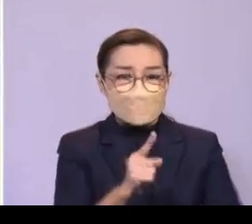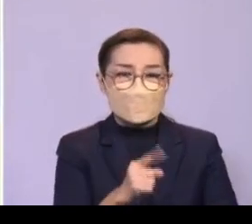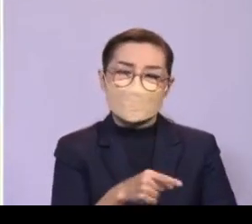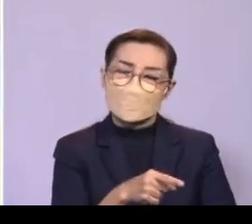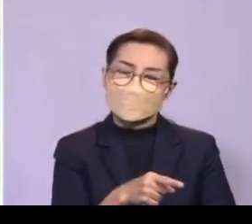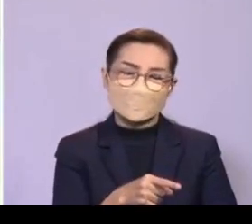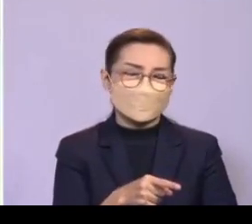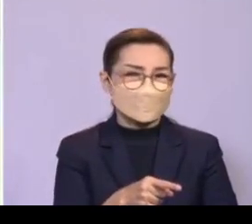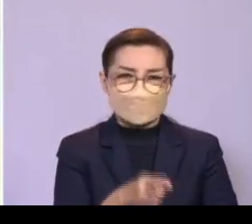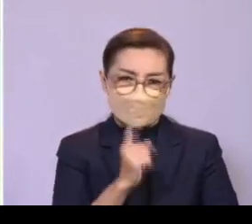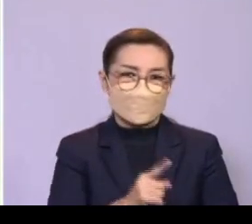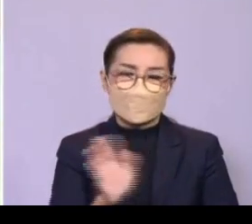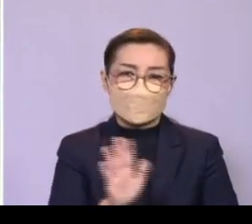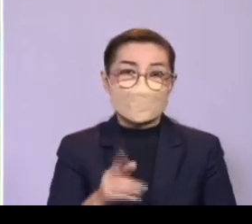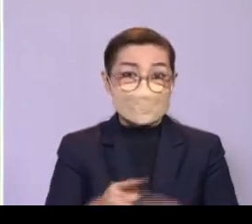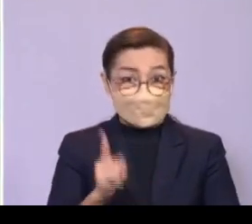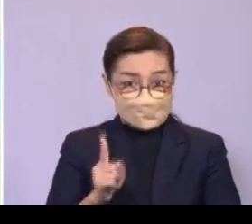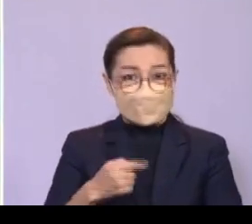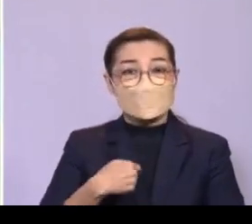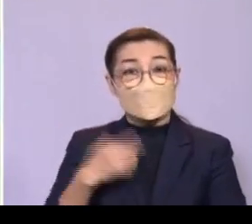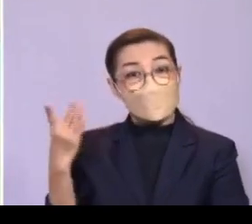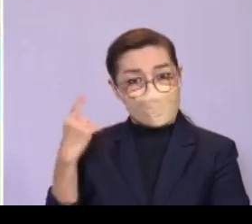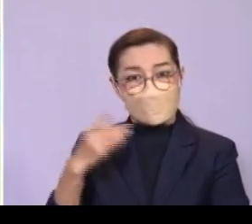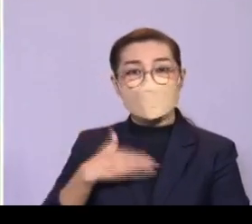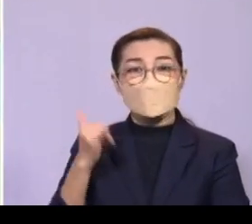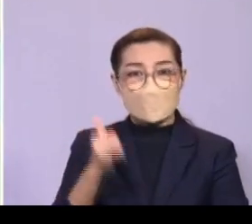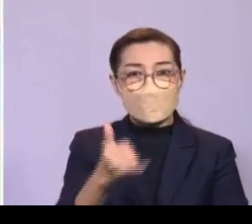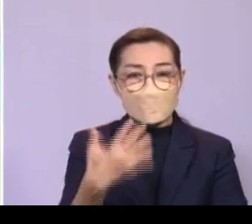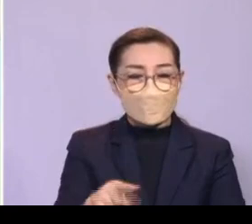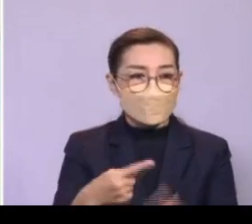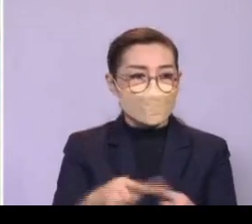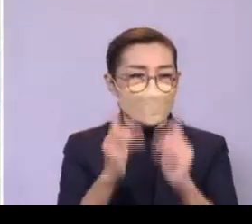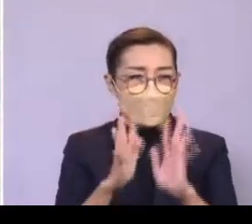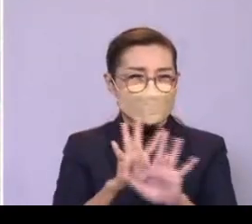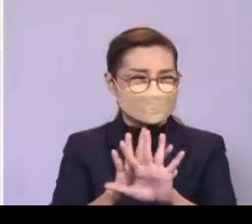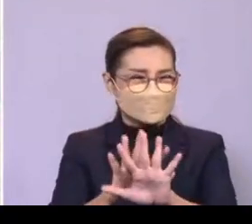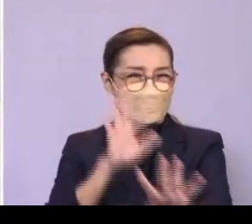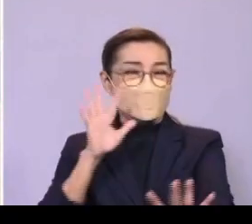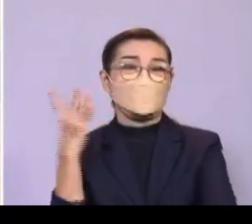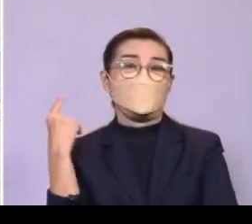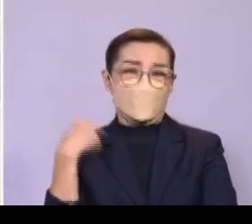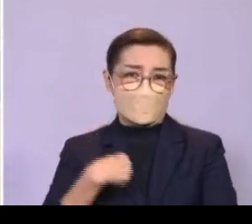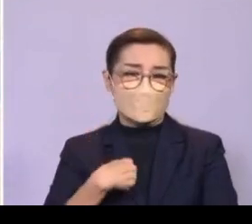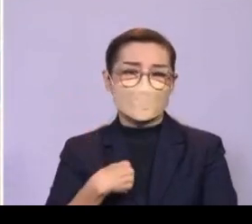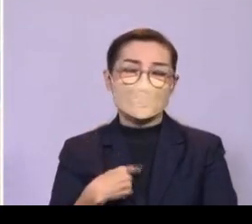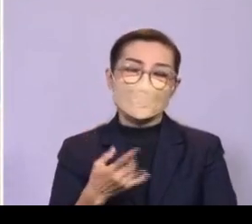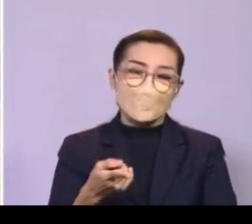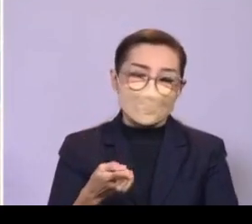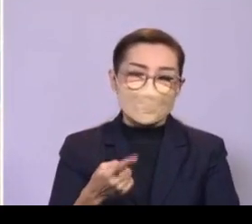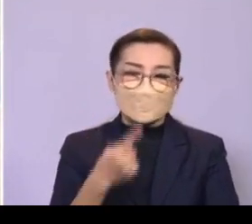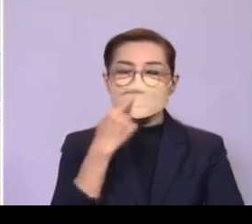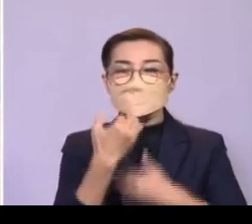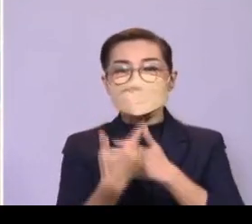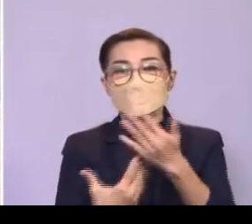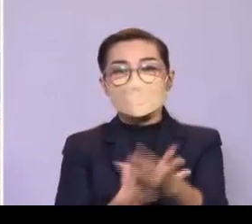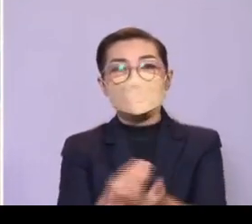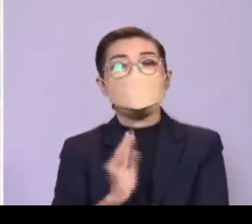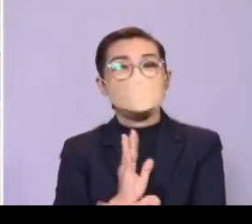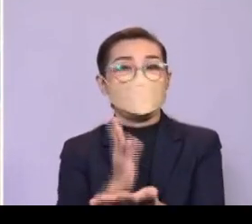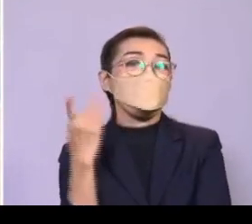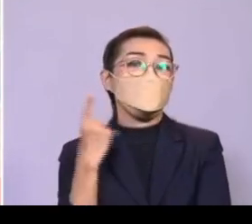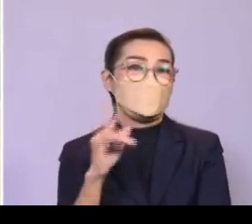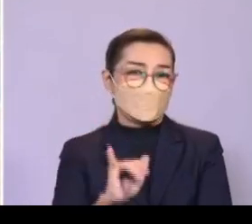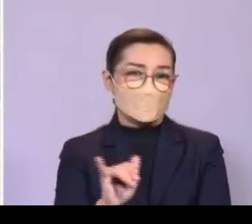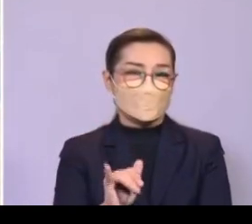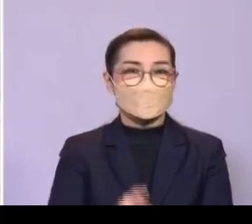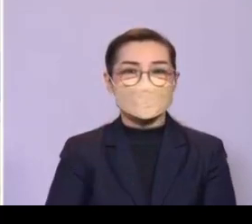อะไรอย่างเงี้ยตามจริงหนูมาแต่เมื่อวานก็คือคนเยอะมากก็คือแบบเลยไม่ได